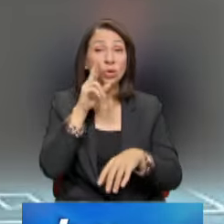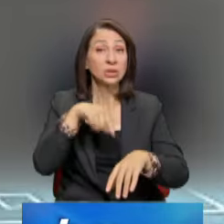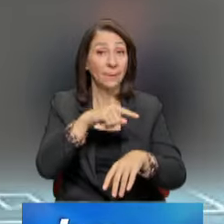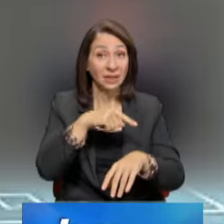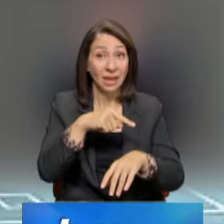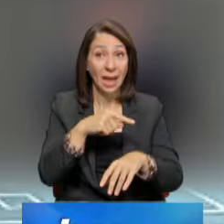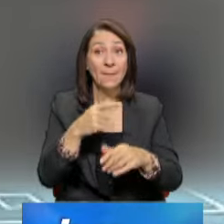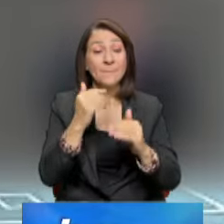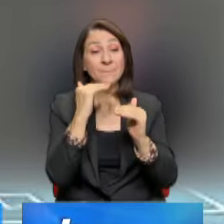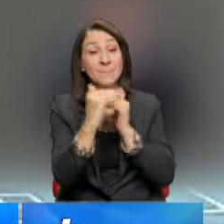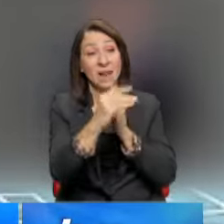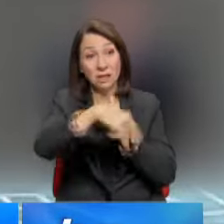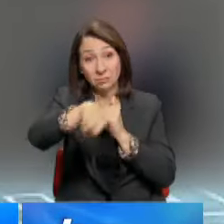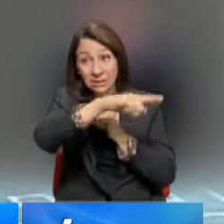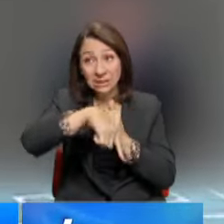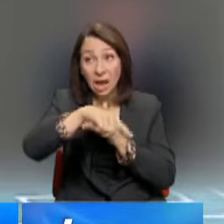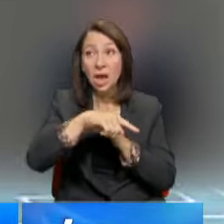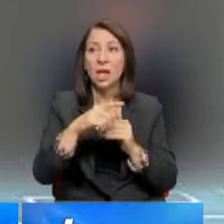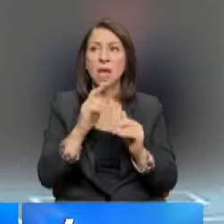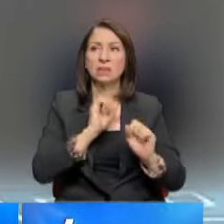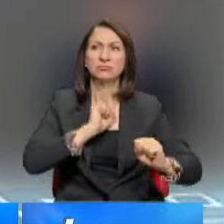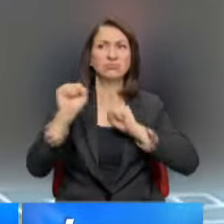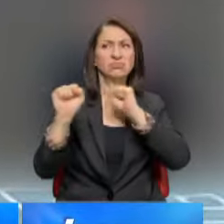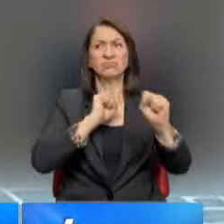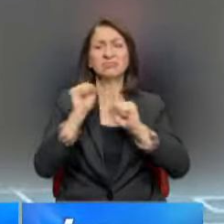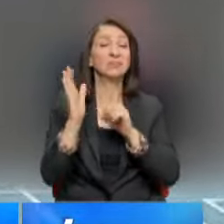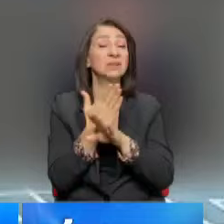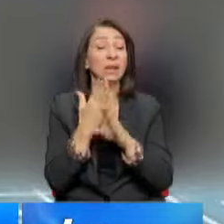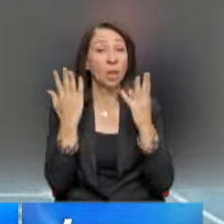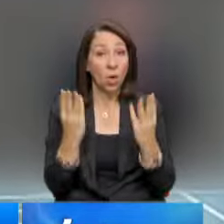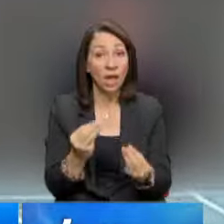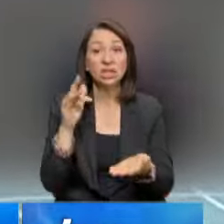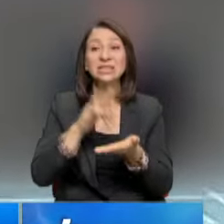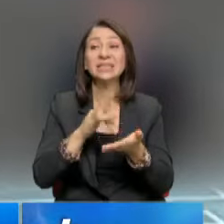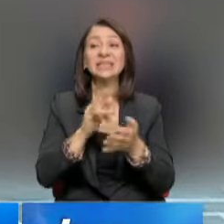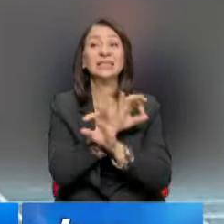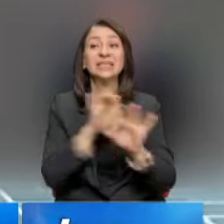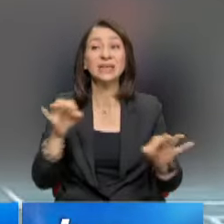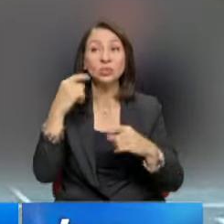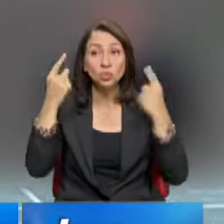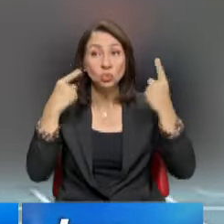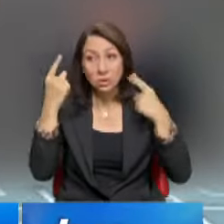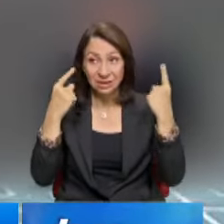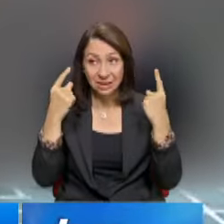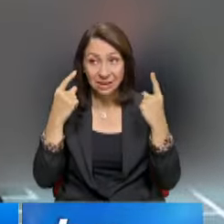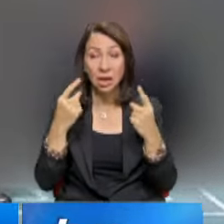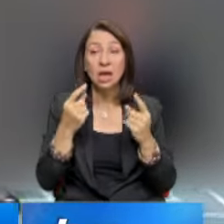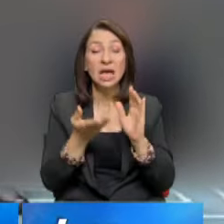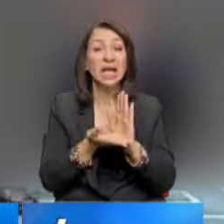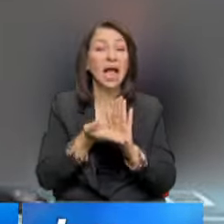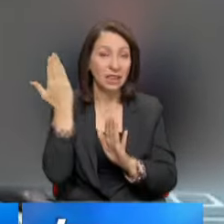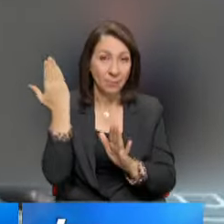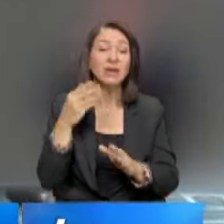dönemde milletimizde serzenişlere sebep olan cezasızlık algısının